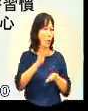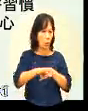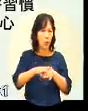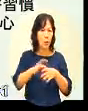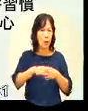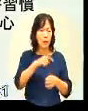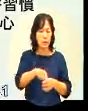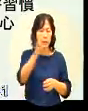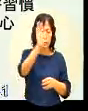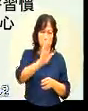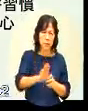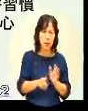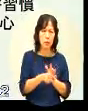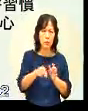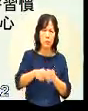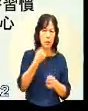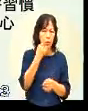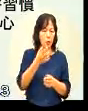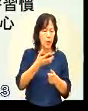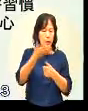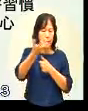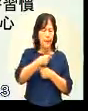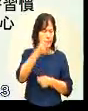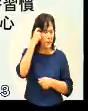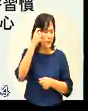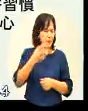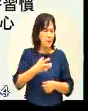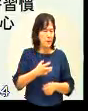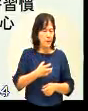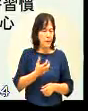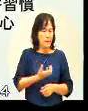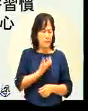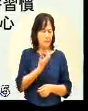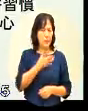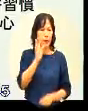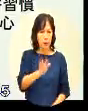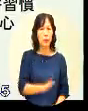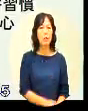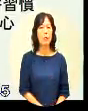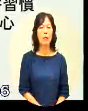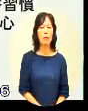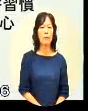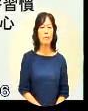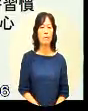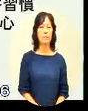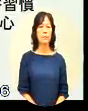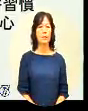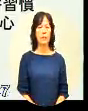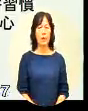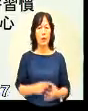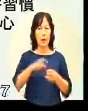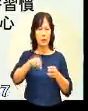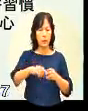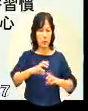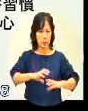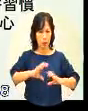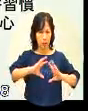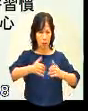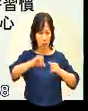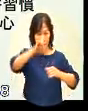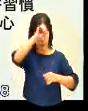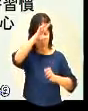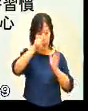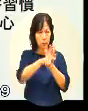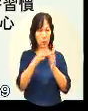一个态度，我觉得这种心态让人非常非常的不以为然。所以在这一次的国民党团在这次